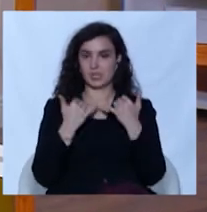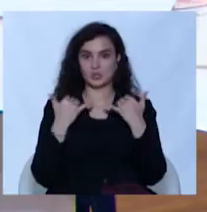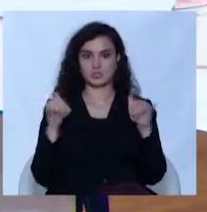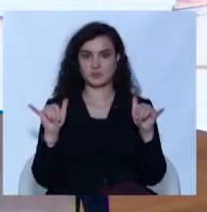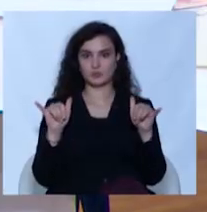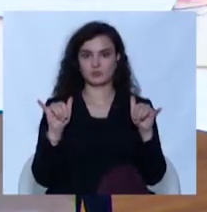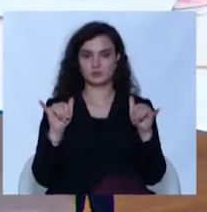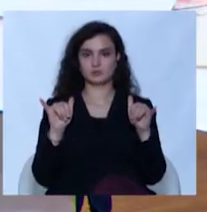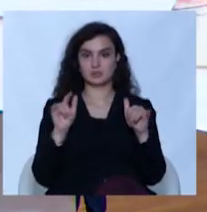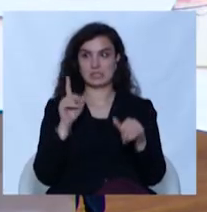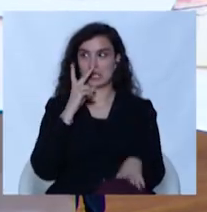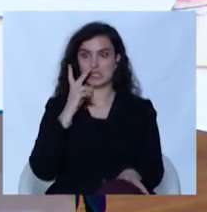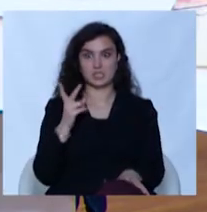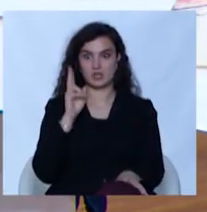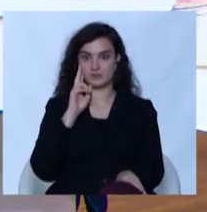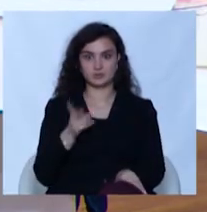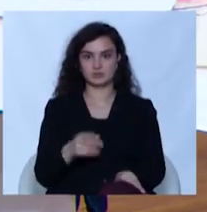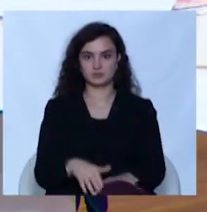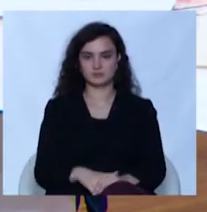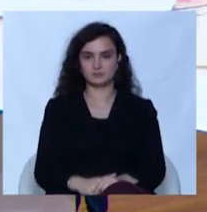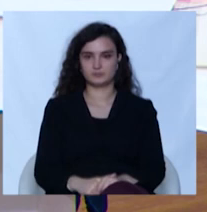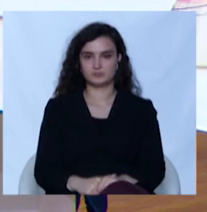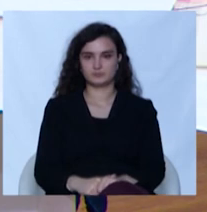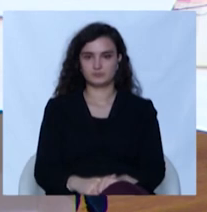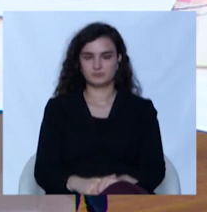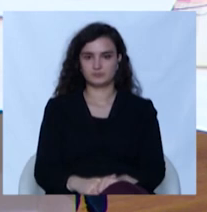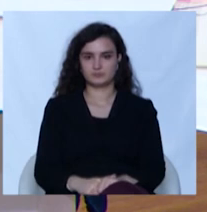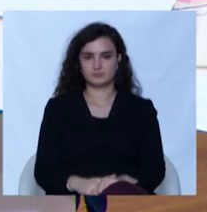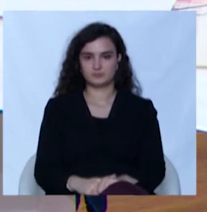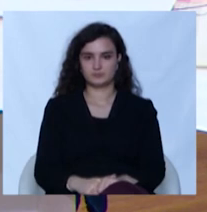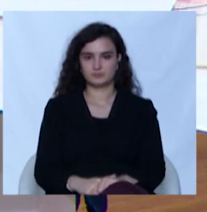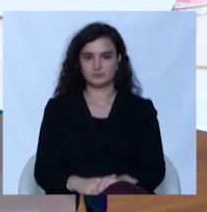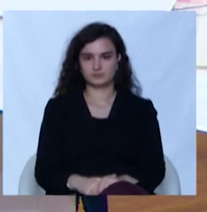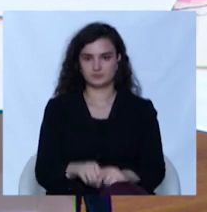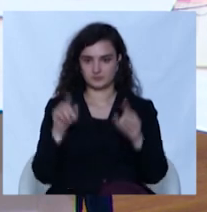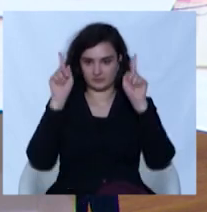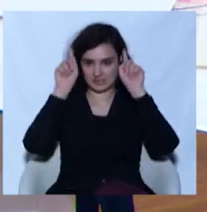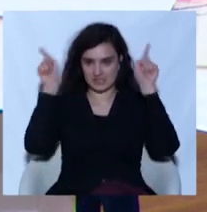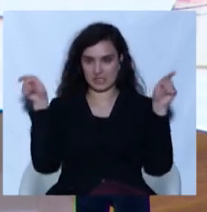გაოცებული, რა დაინახა არ ვეცე. გაუკეთეთ ესეთი კიკინები.